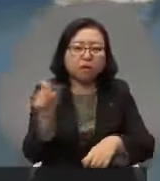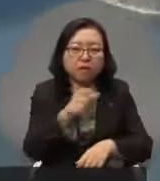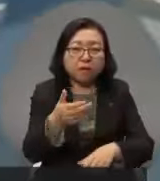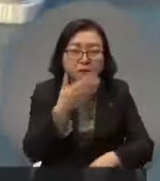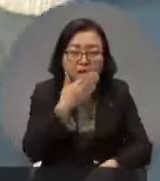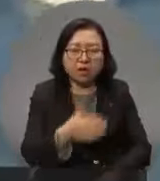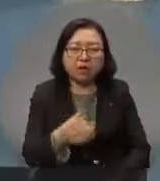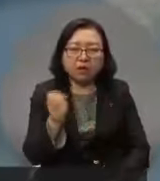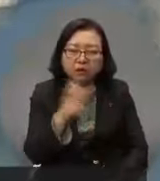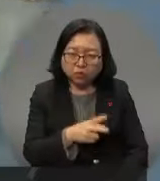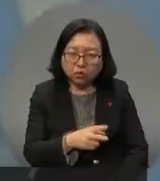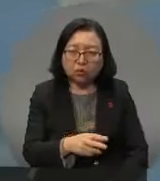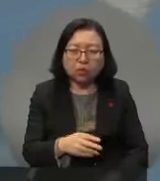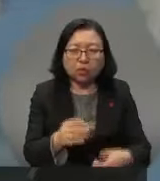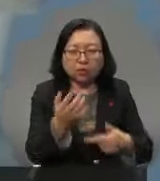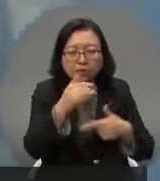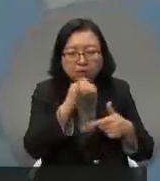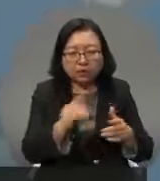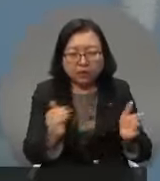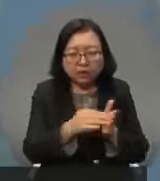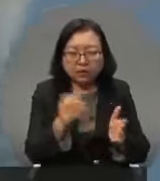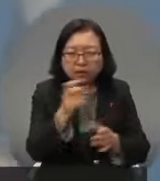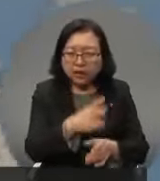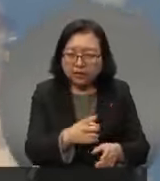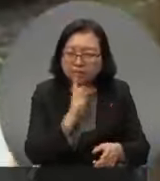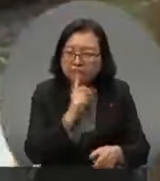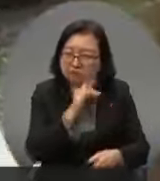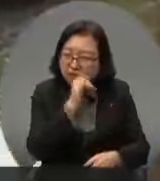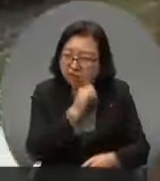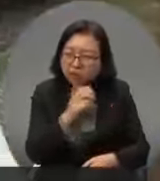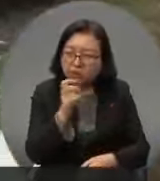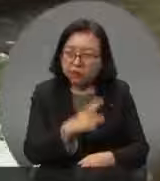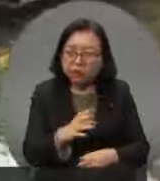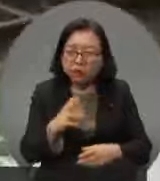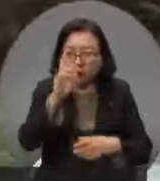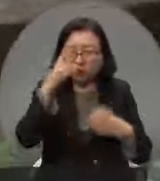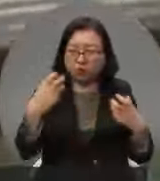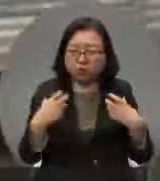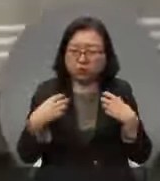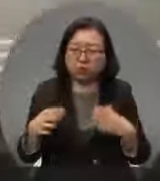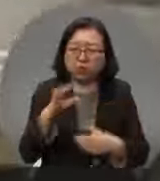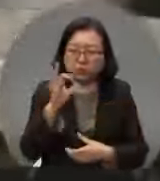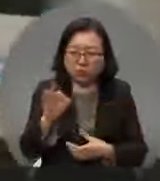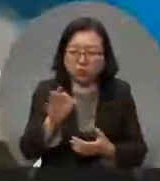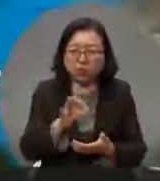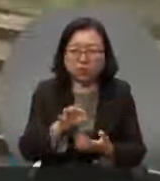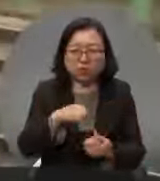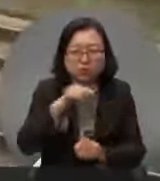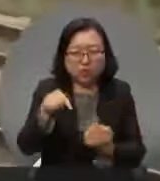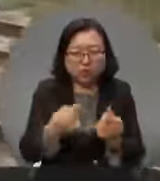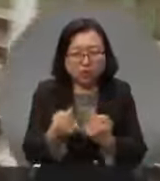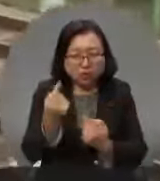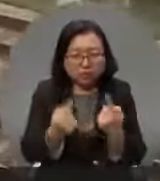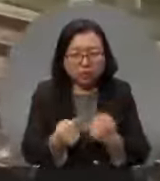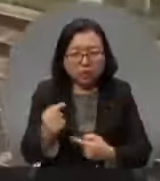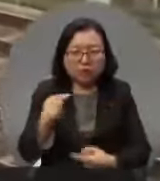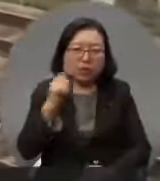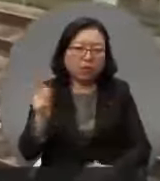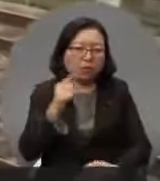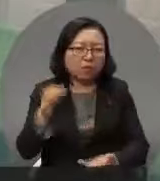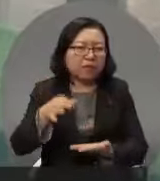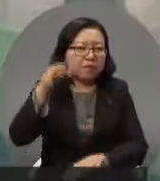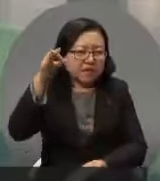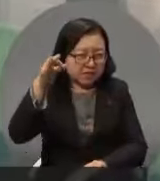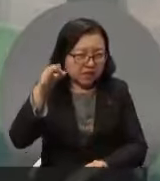수 있는데다 나라돈으로 짓는 것보다 높을 수밖에 없는 요금이 어디까지가 적정 수준인지 정하는